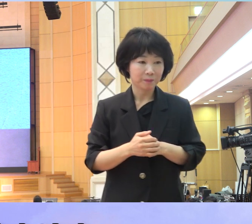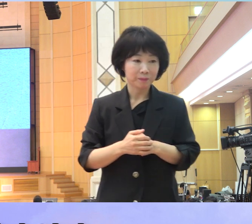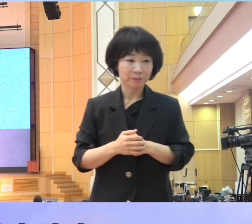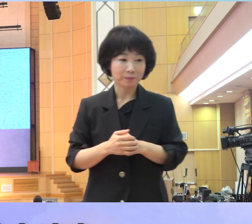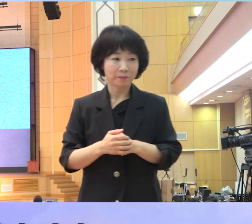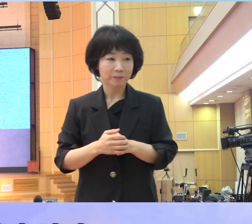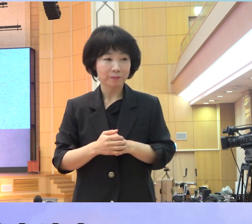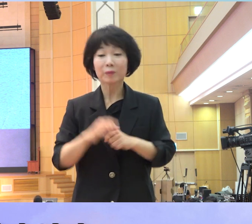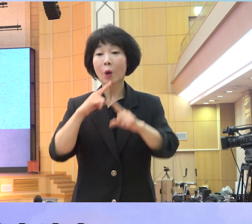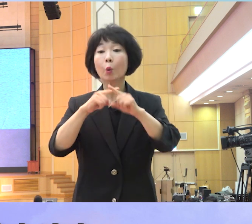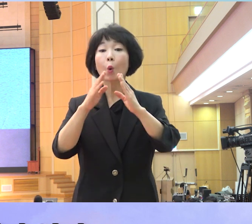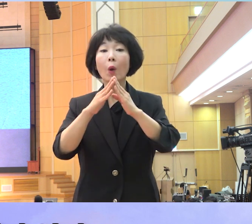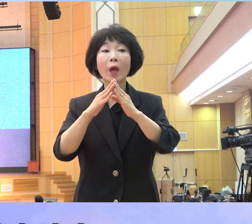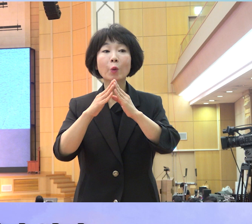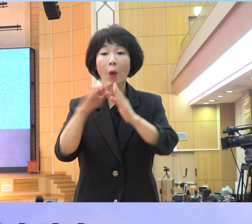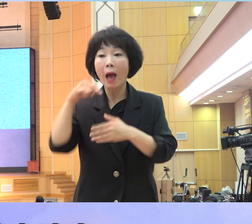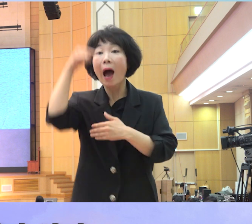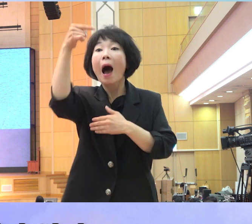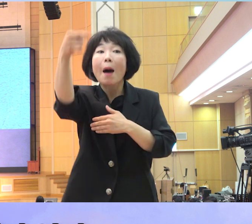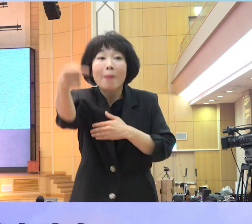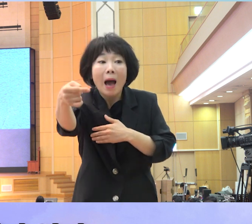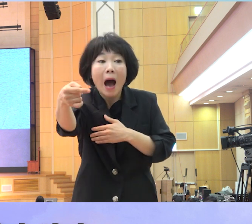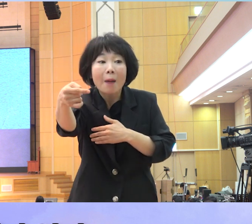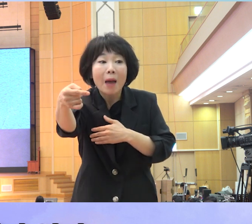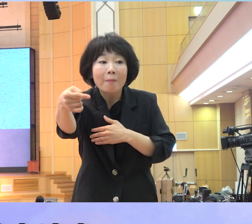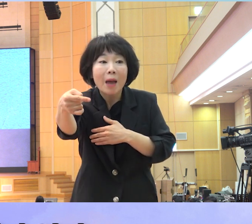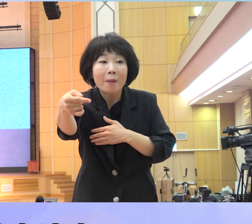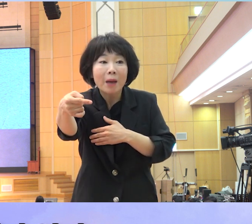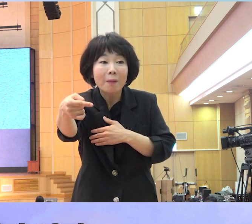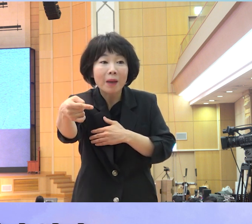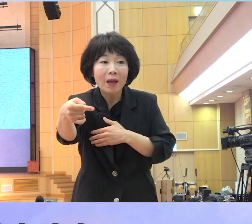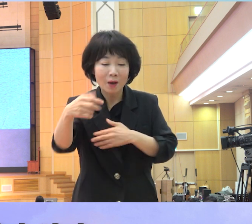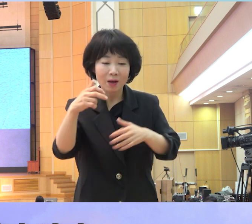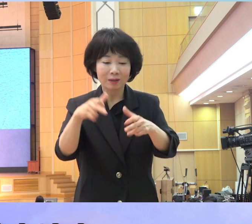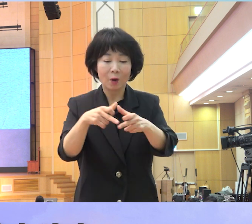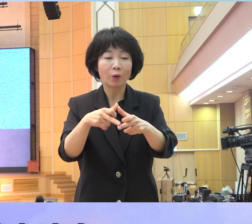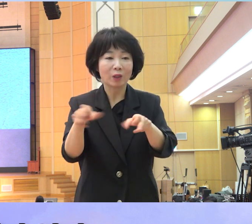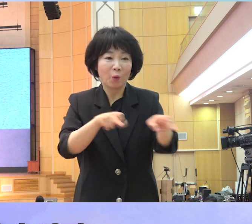하나 있었어요. 오락실. 뿅뿅뿅 하는 오락실.